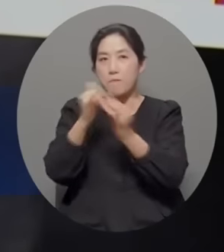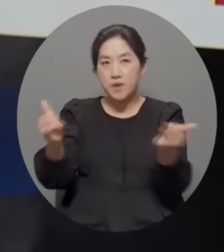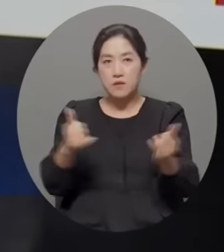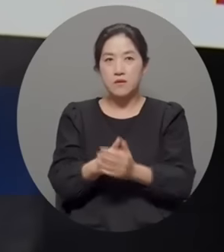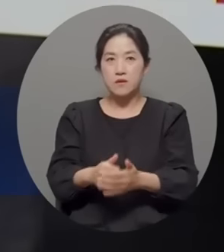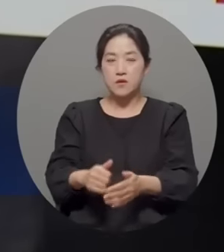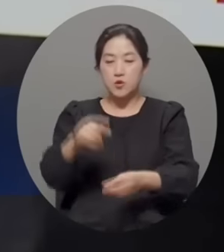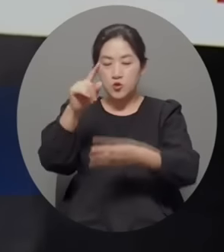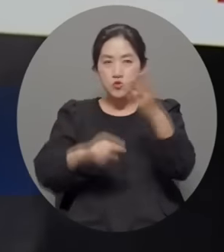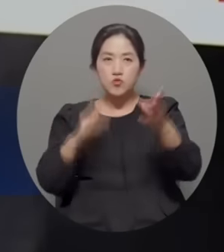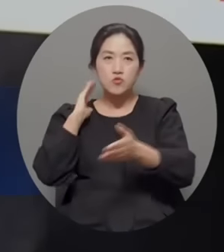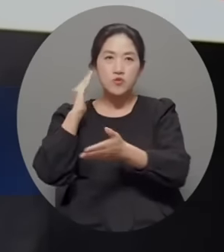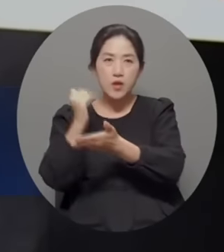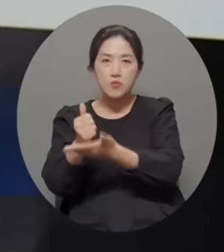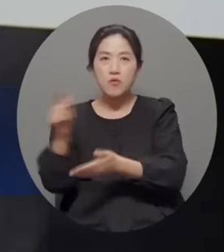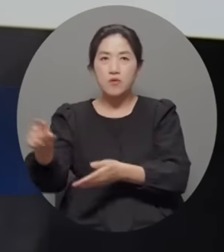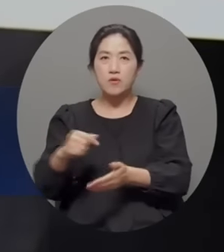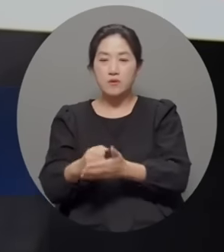윤석열 대통령은